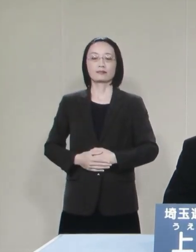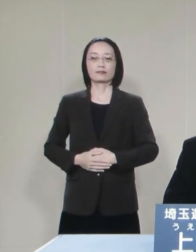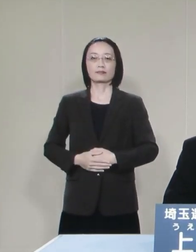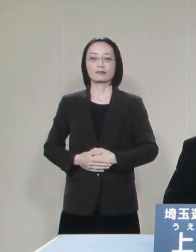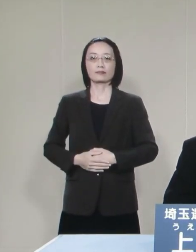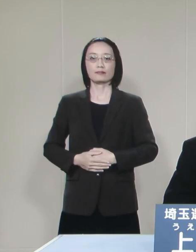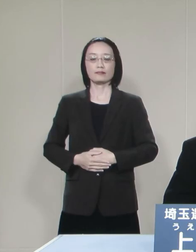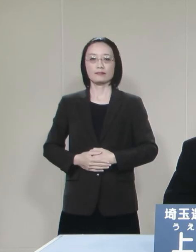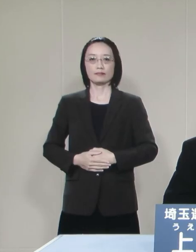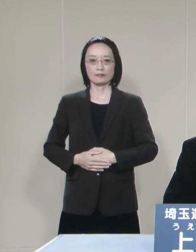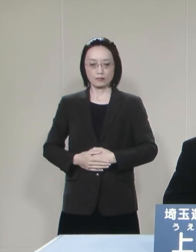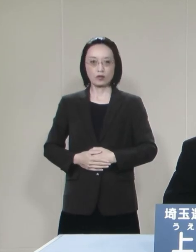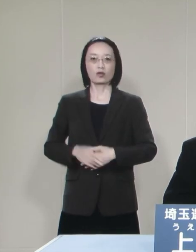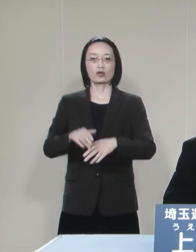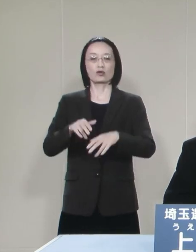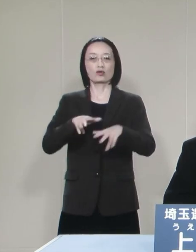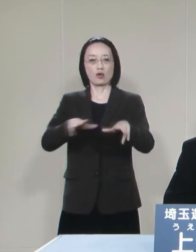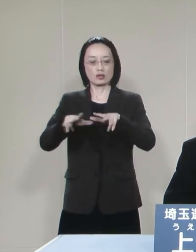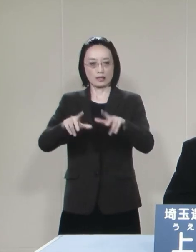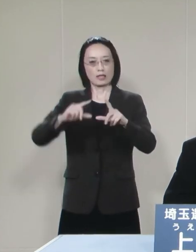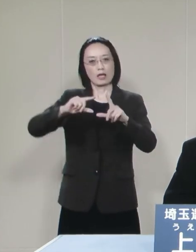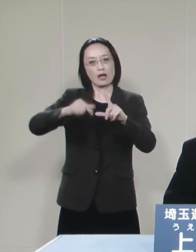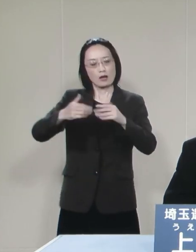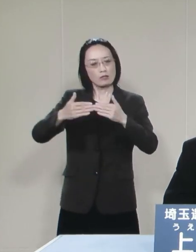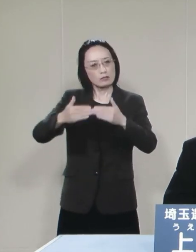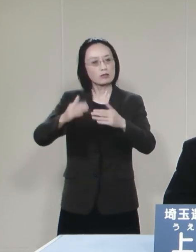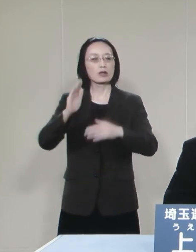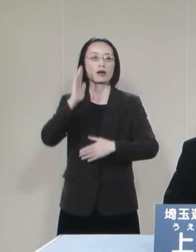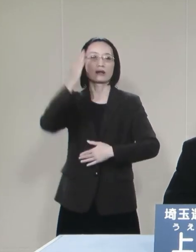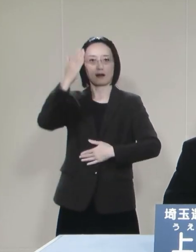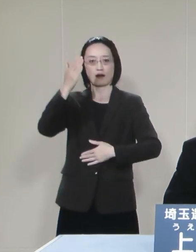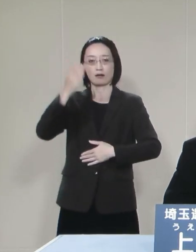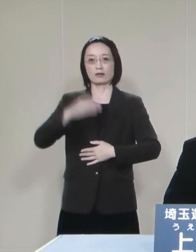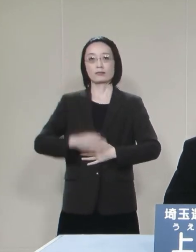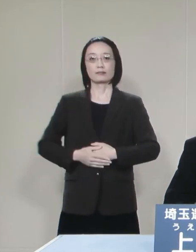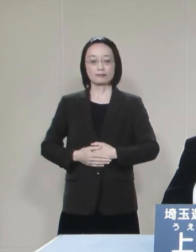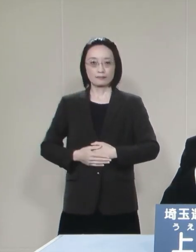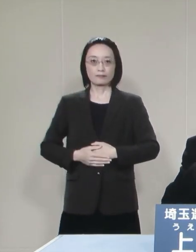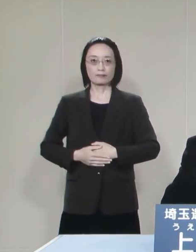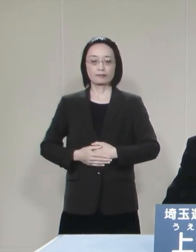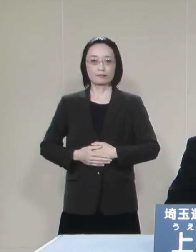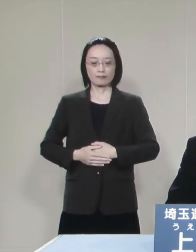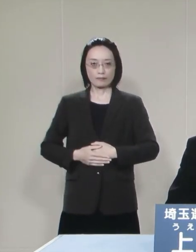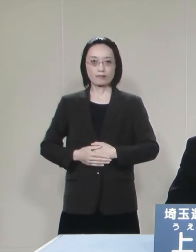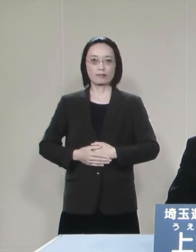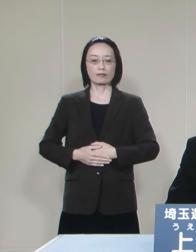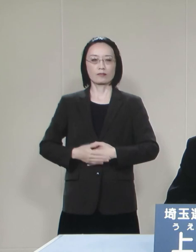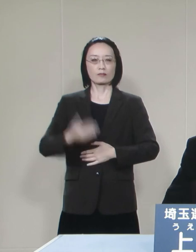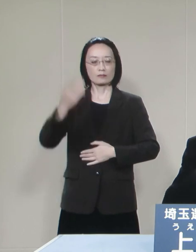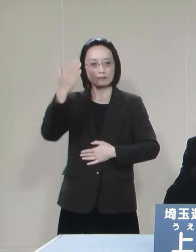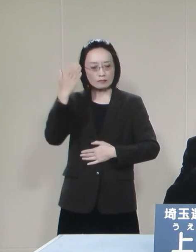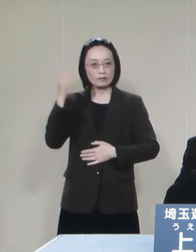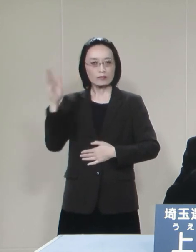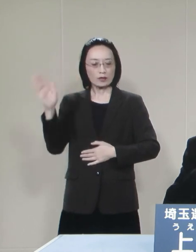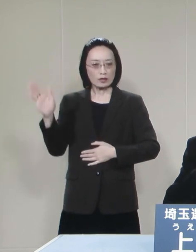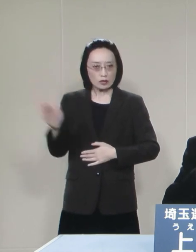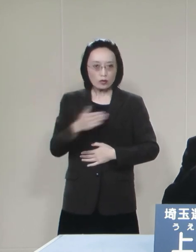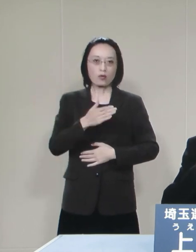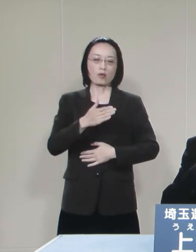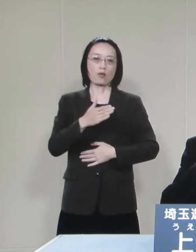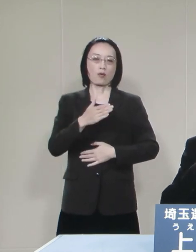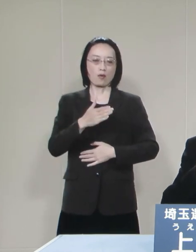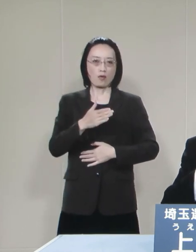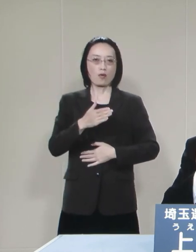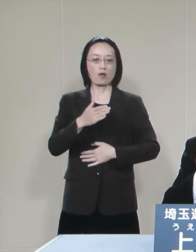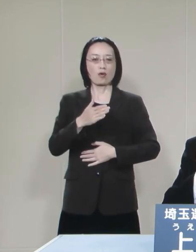また行財政改革が進んでいません。なぜ古の人たちが行部省あ